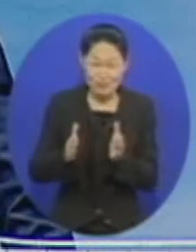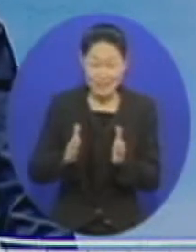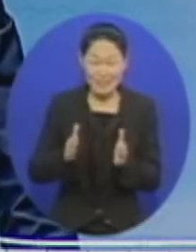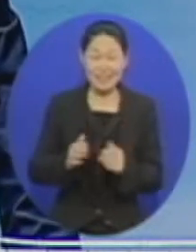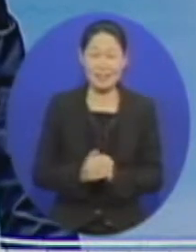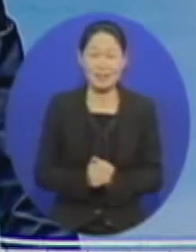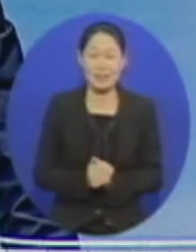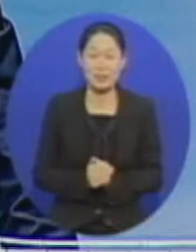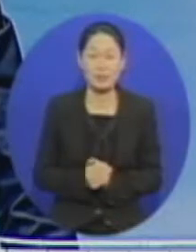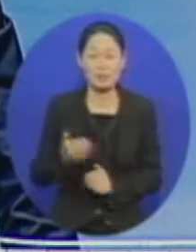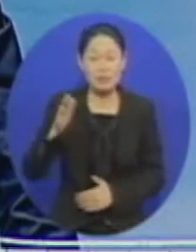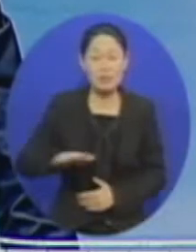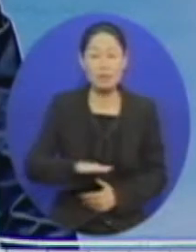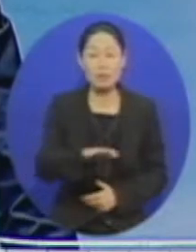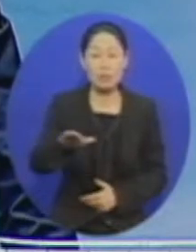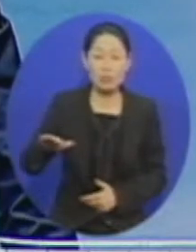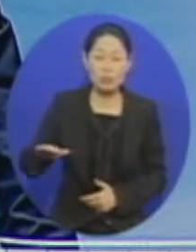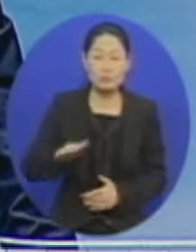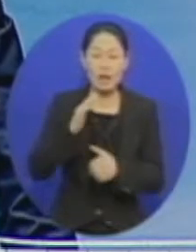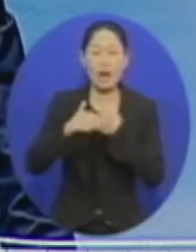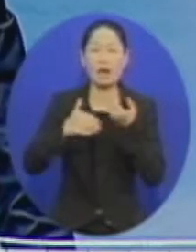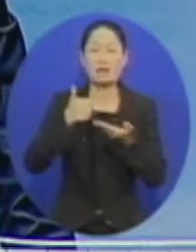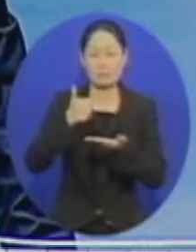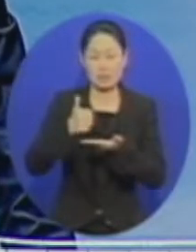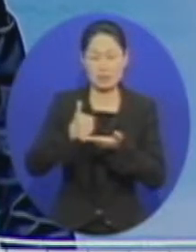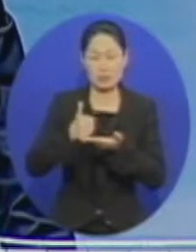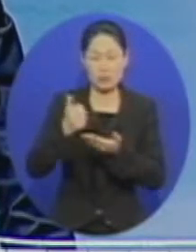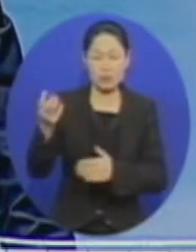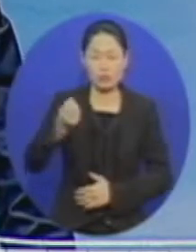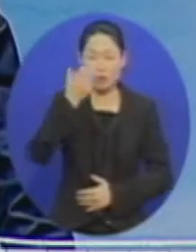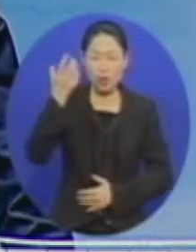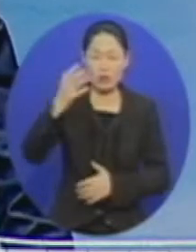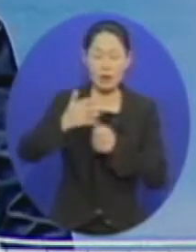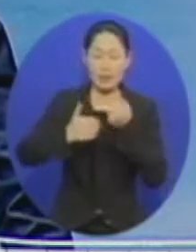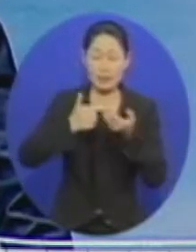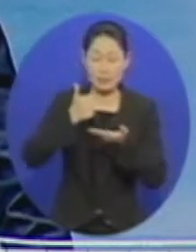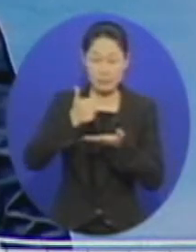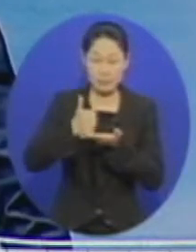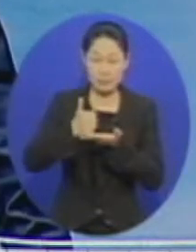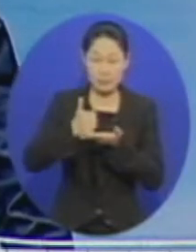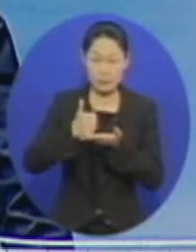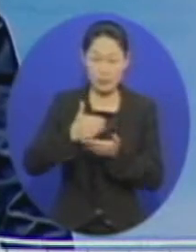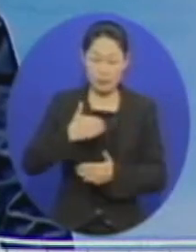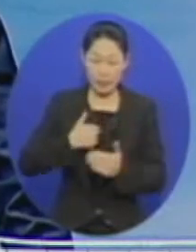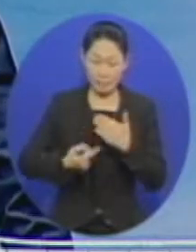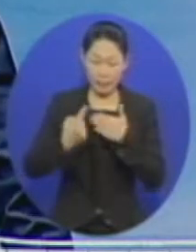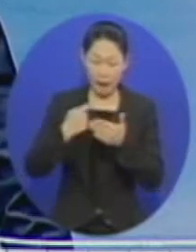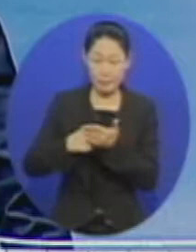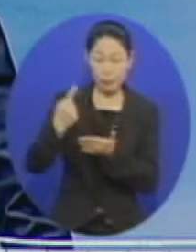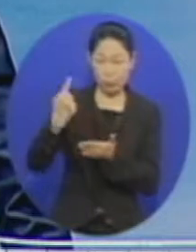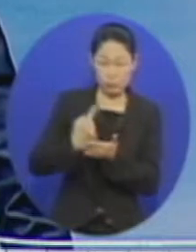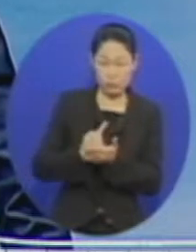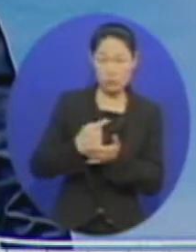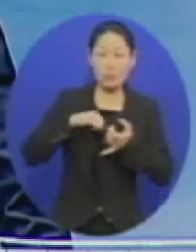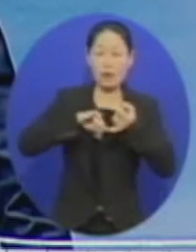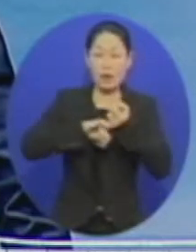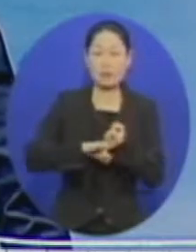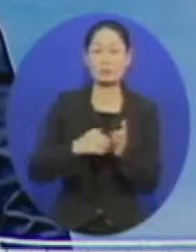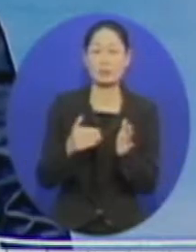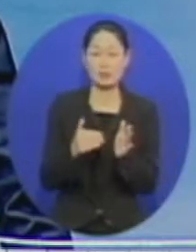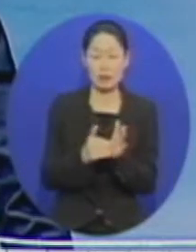그런데 여러분 하나님께서 성령 하나님께서 내 마음의 오시기로 하셨다